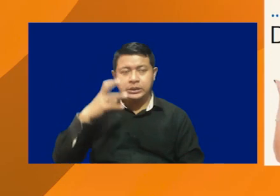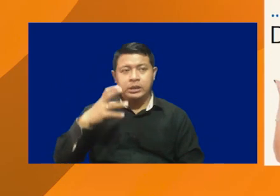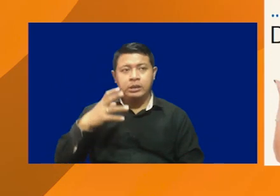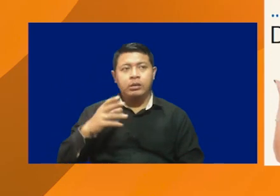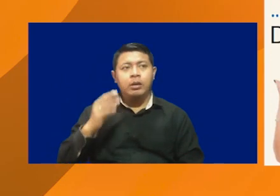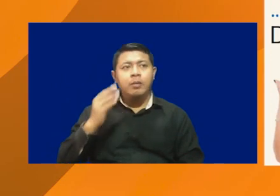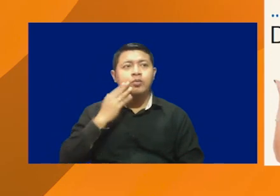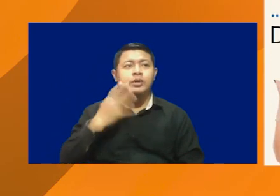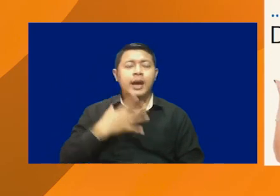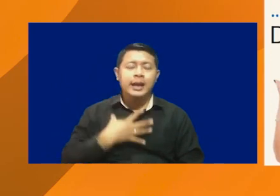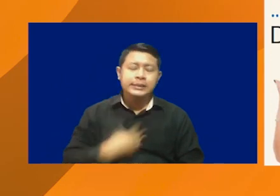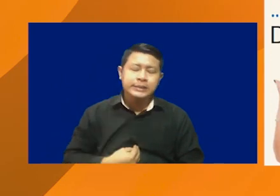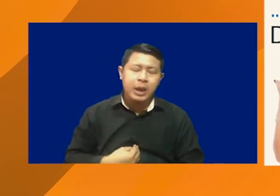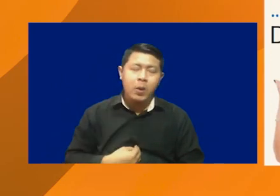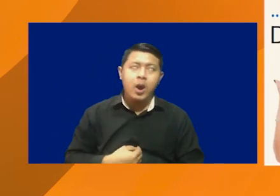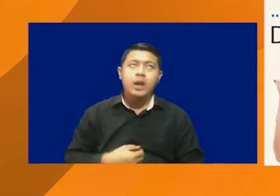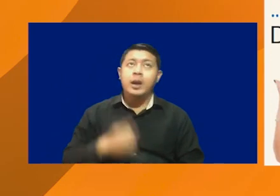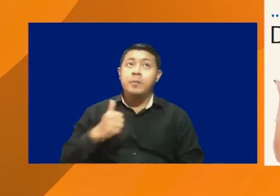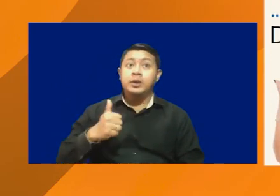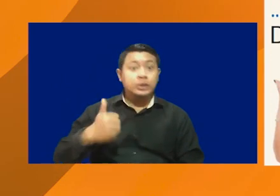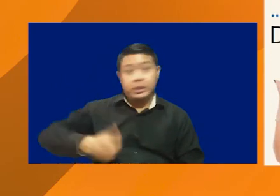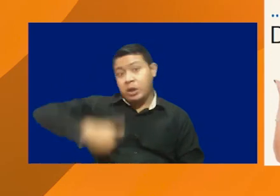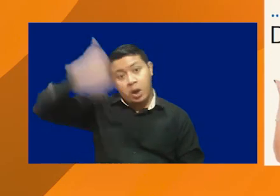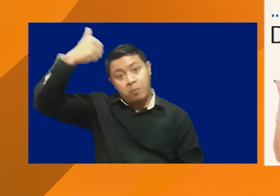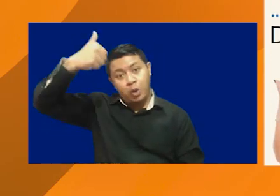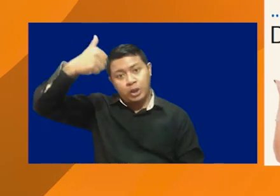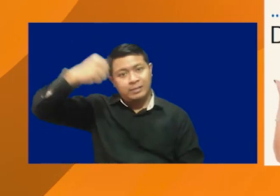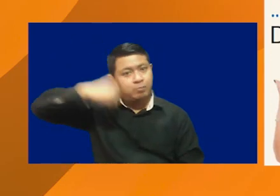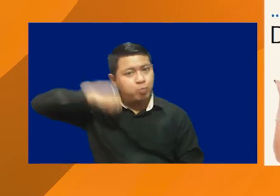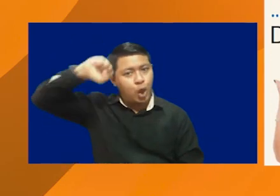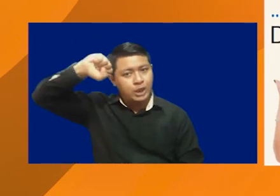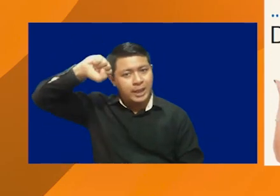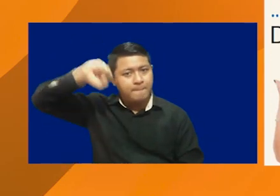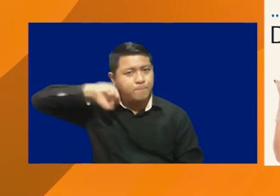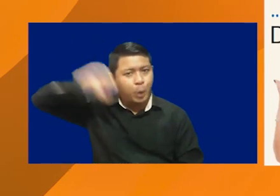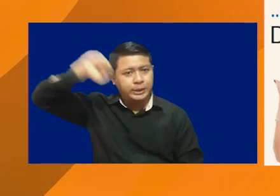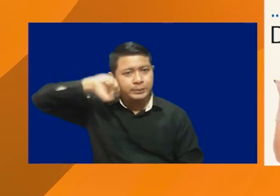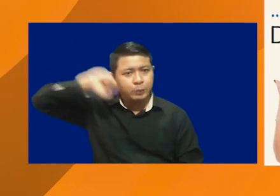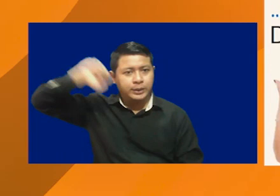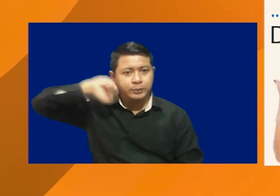Remaja itu menjadi mudah kecewa dan menjadi pemberontak